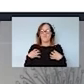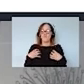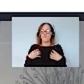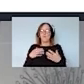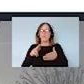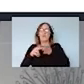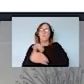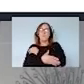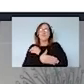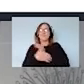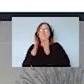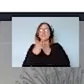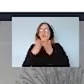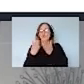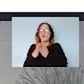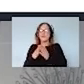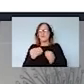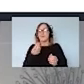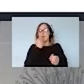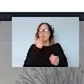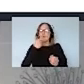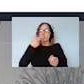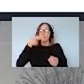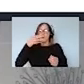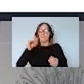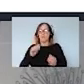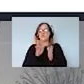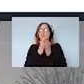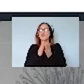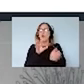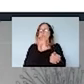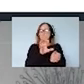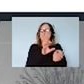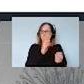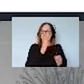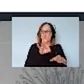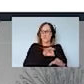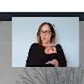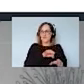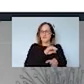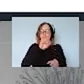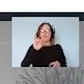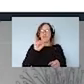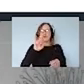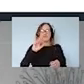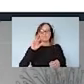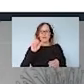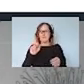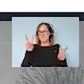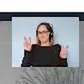na podstawie książki Jadłonomia. Jest to książka kucharska, jarska chyba się tak